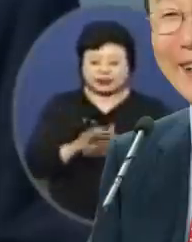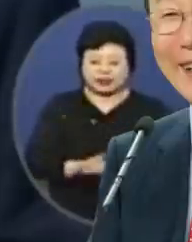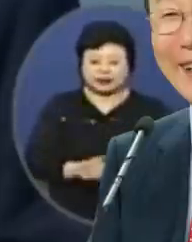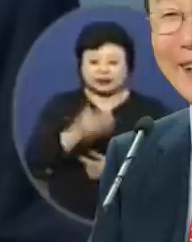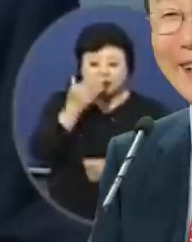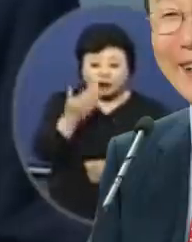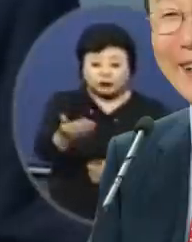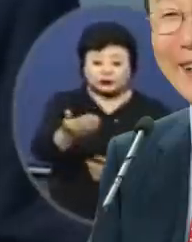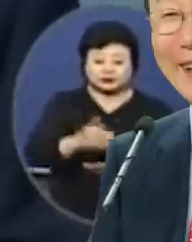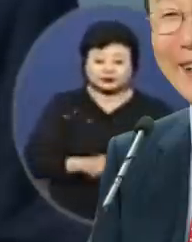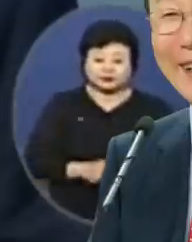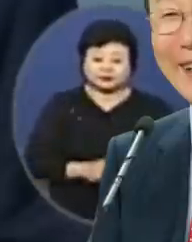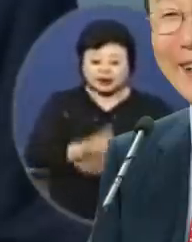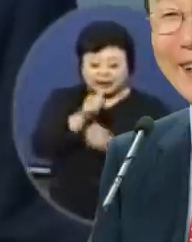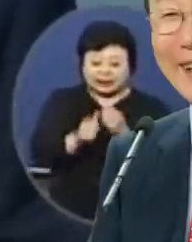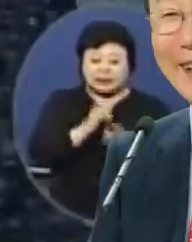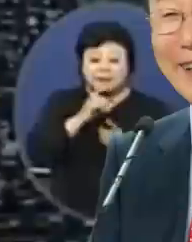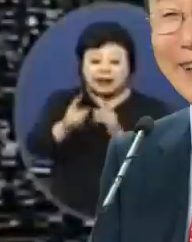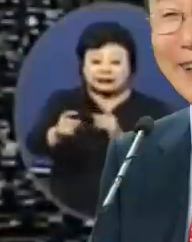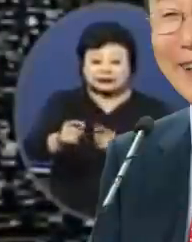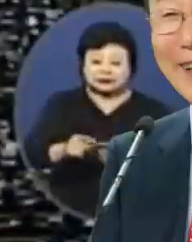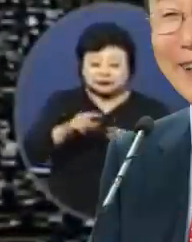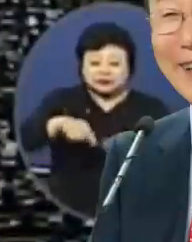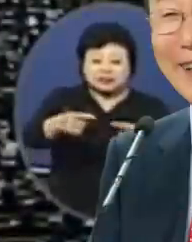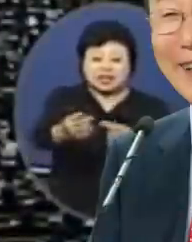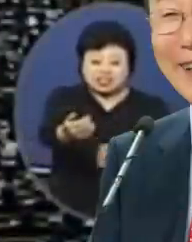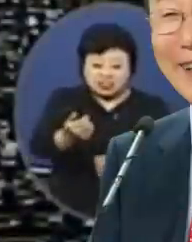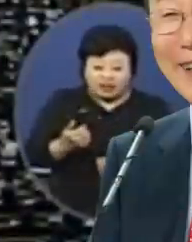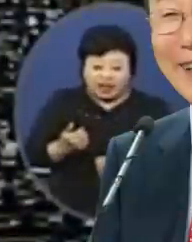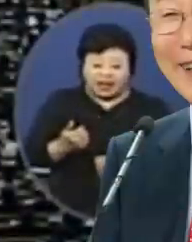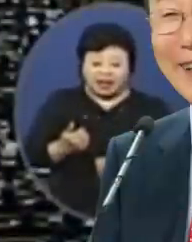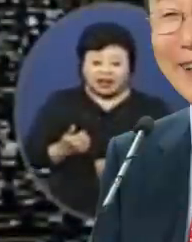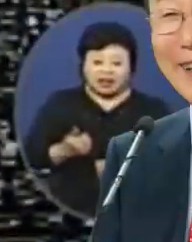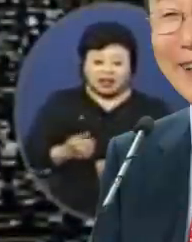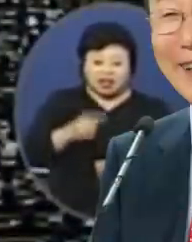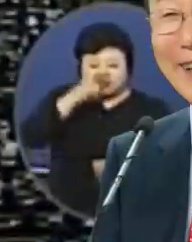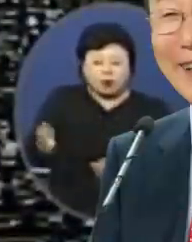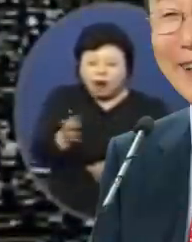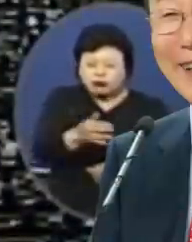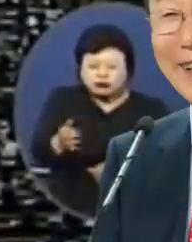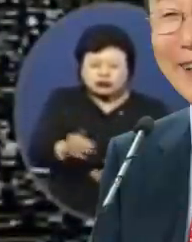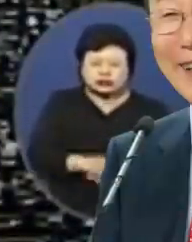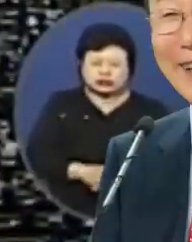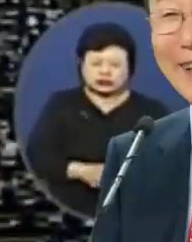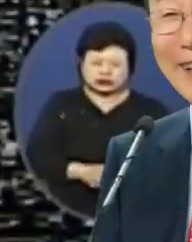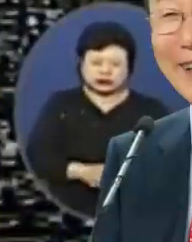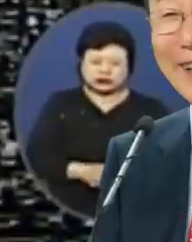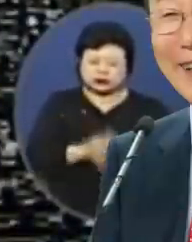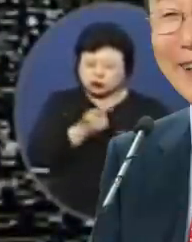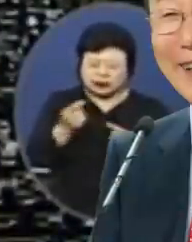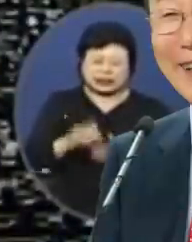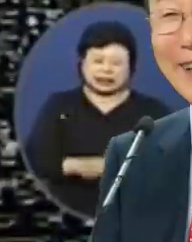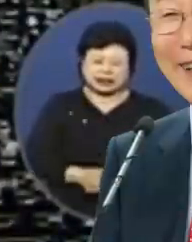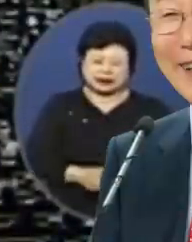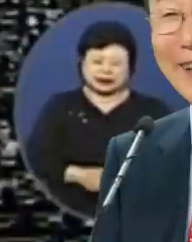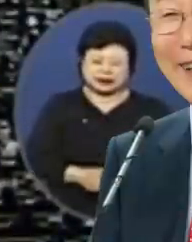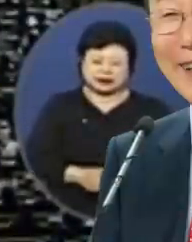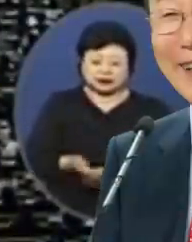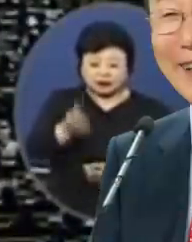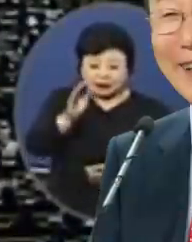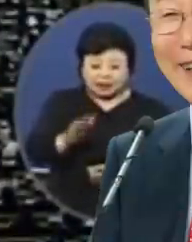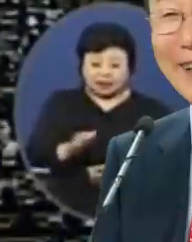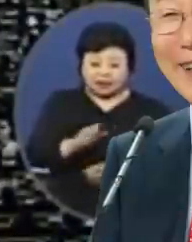여러분, 하나님 말씀이 들어가기 전에 유럽은 황무지와 같았었습니다.